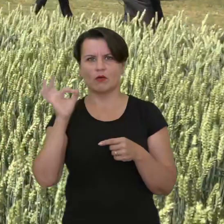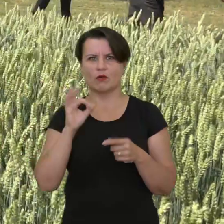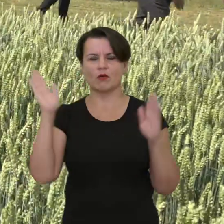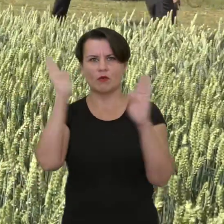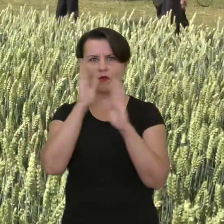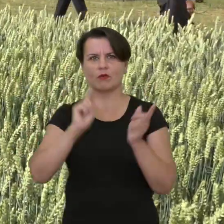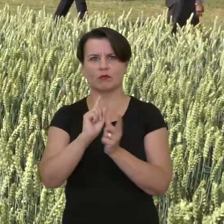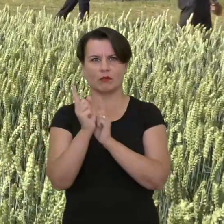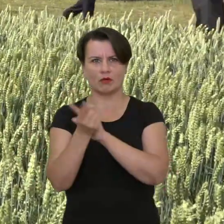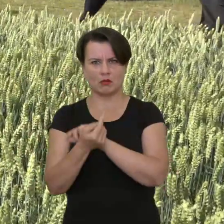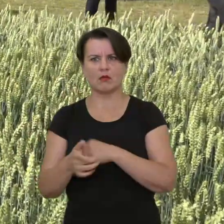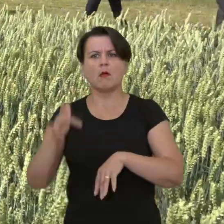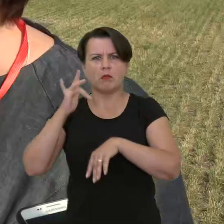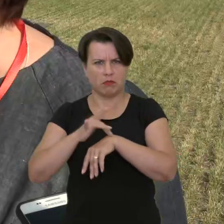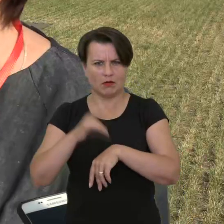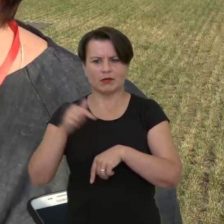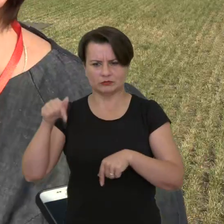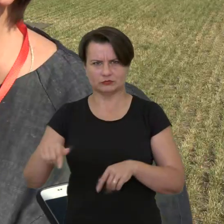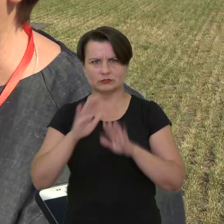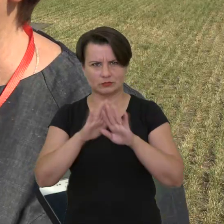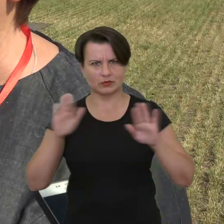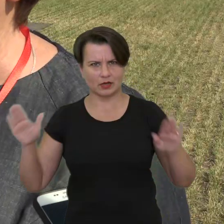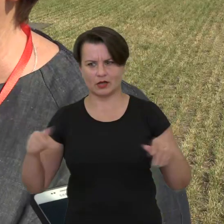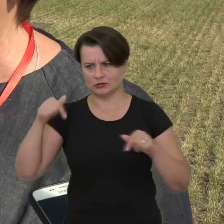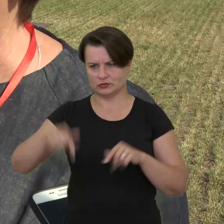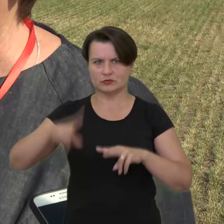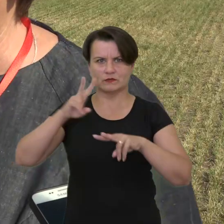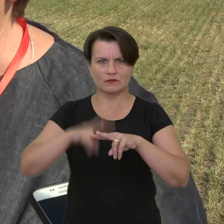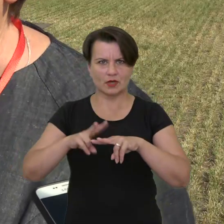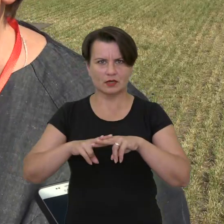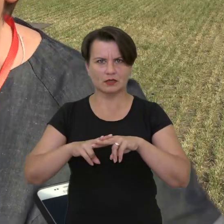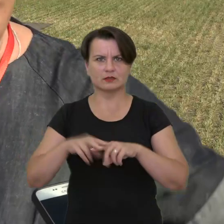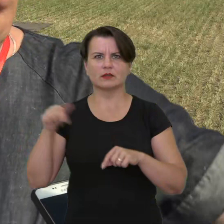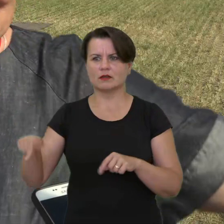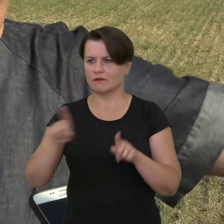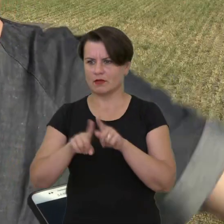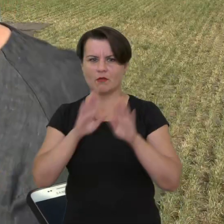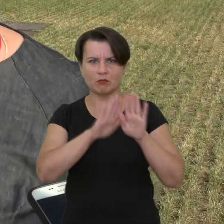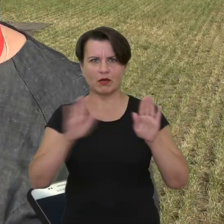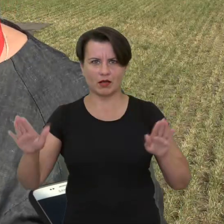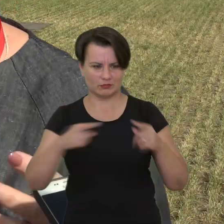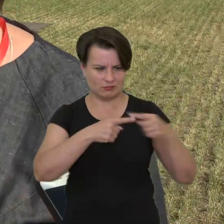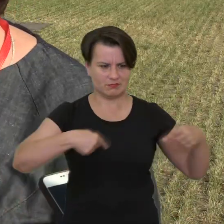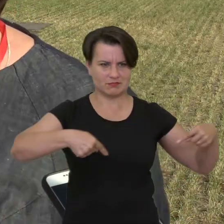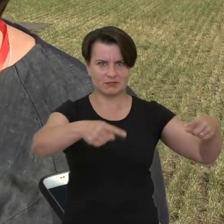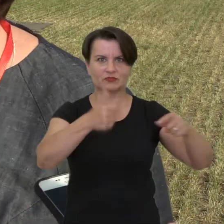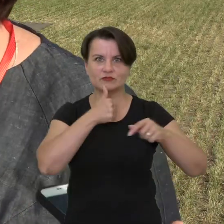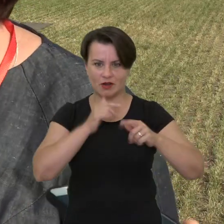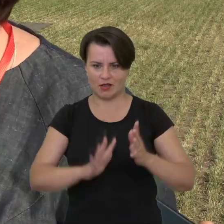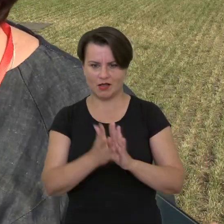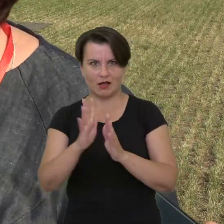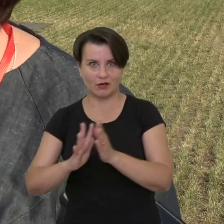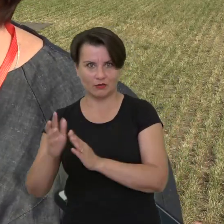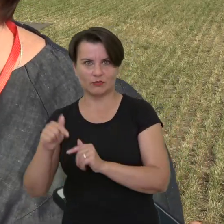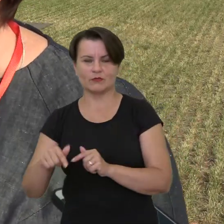pajutome rengdami šią parodą į būtent šioj vietovėj, kada tuos visas ekspozicijas, visus